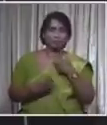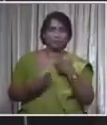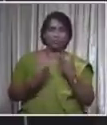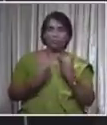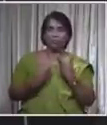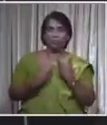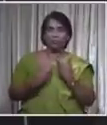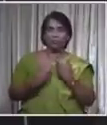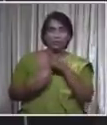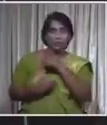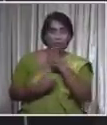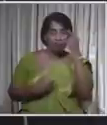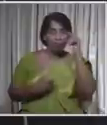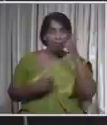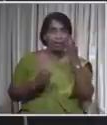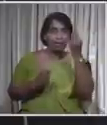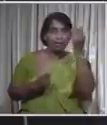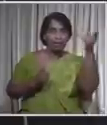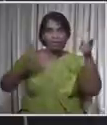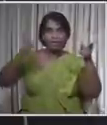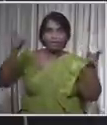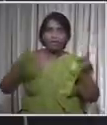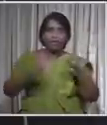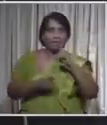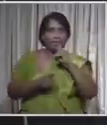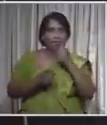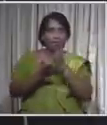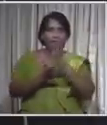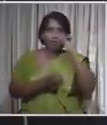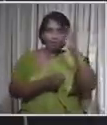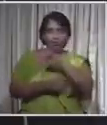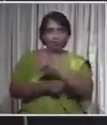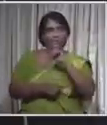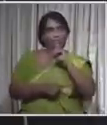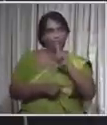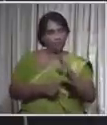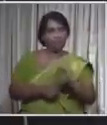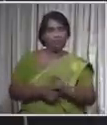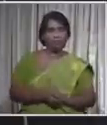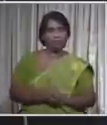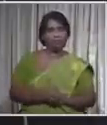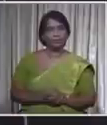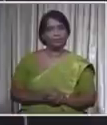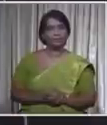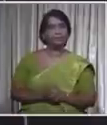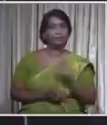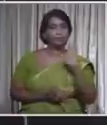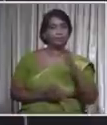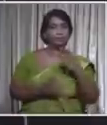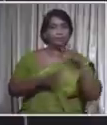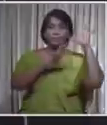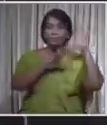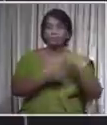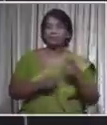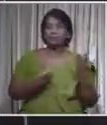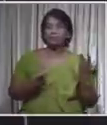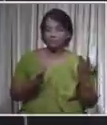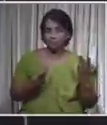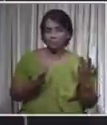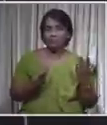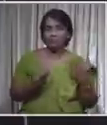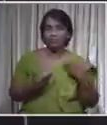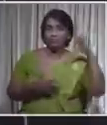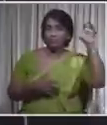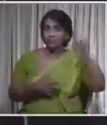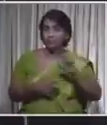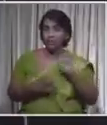අන්න ආවලාට ආවල්තන account එක තියෙනවා. ආවලාට ආවල්තන account එක තියෙනවා ඒවා කියයි. නමුත් මහේන්ද්‍රව ගේන්නේ නැහැ. මහේන්ද්‍රව